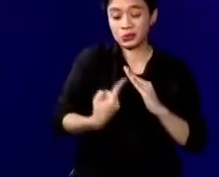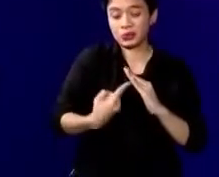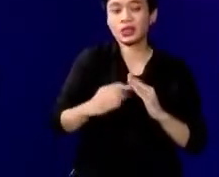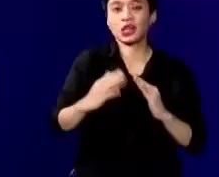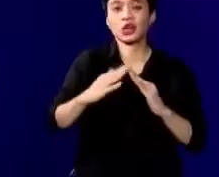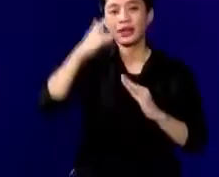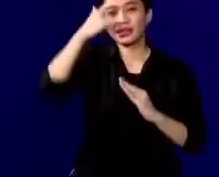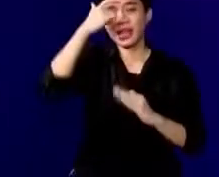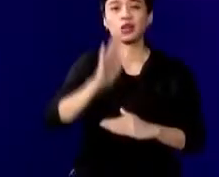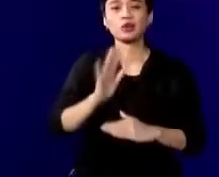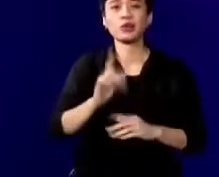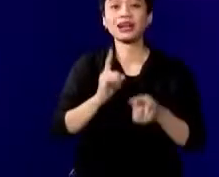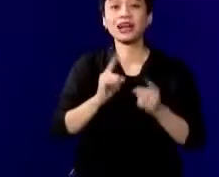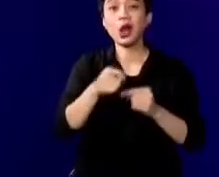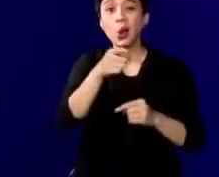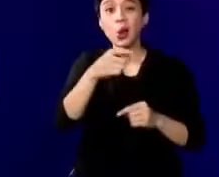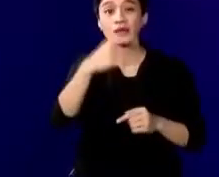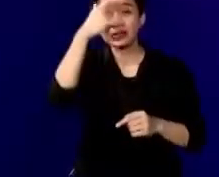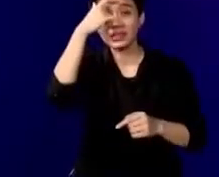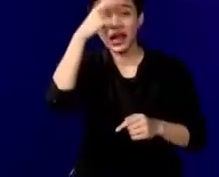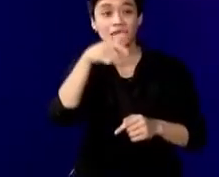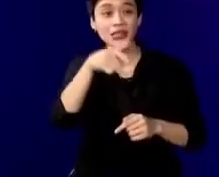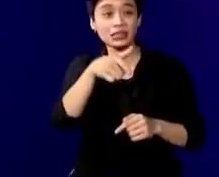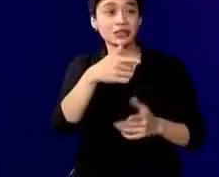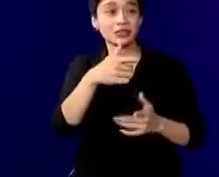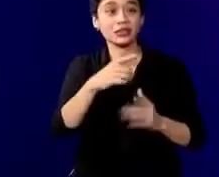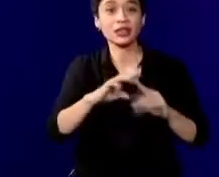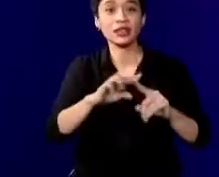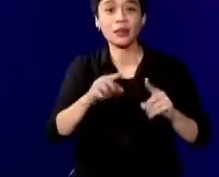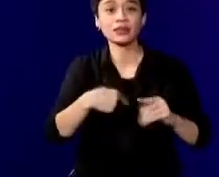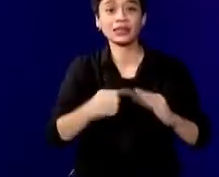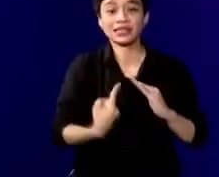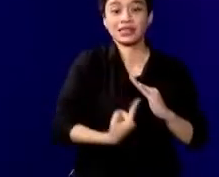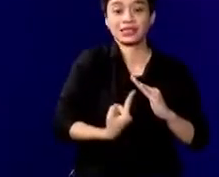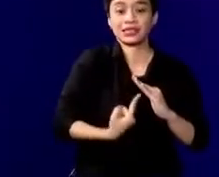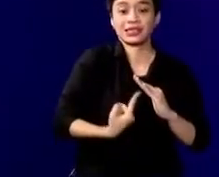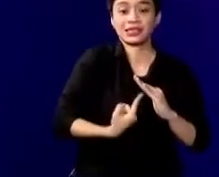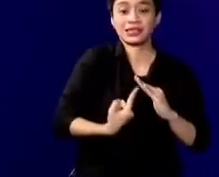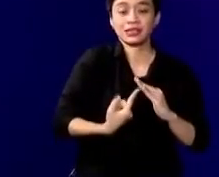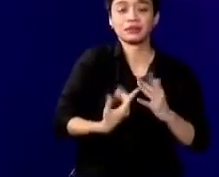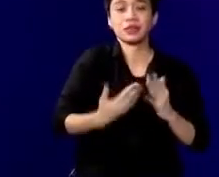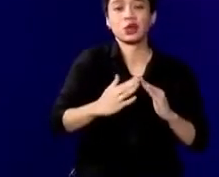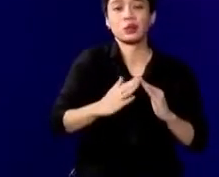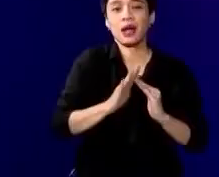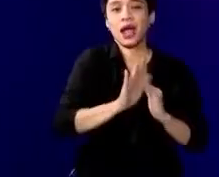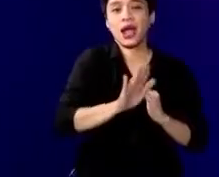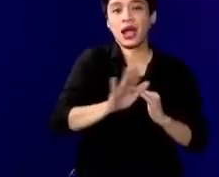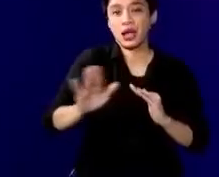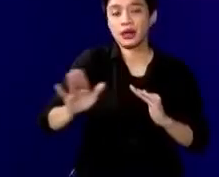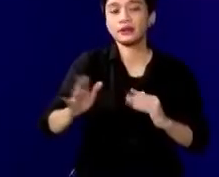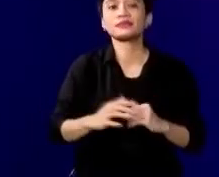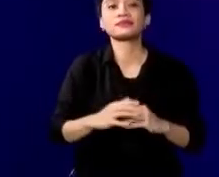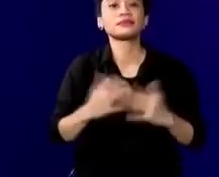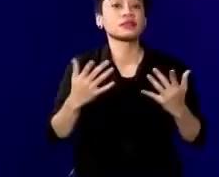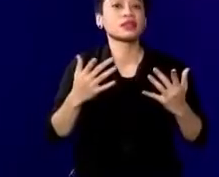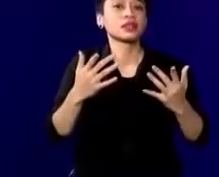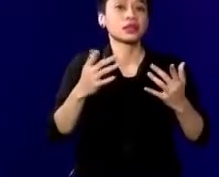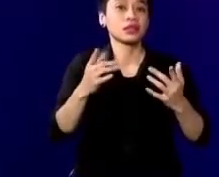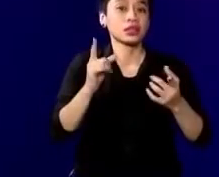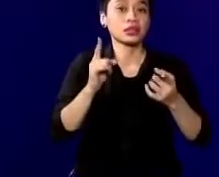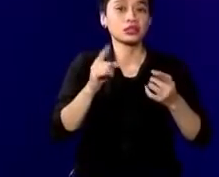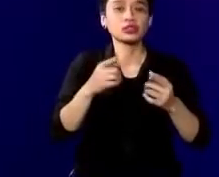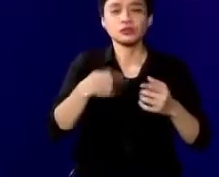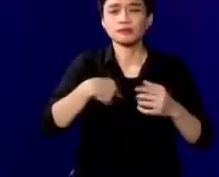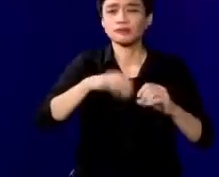isolasi Mandiri jadi Kami menghimbau Dinas Kesehatan juga di tempat masing-masing kalau ada